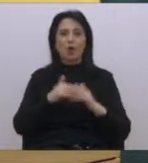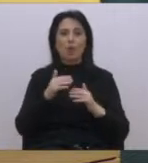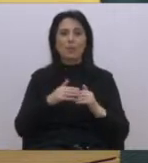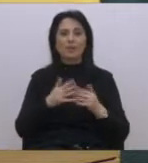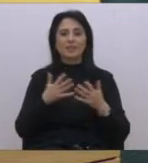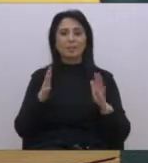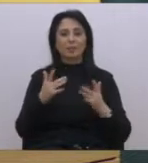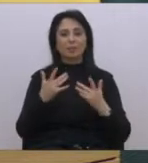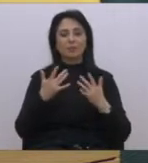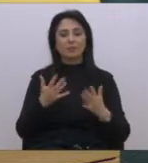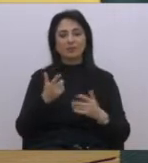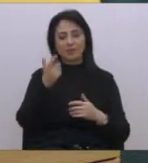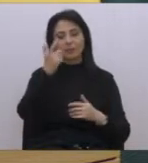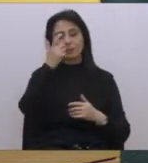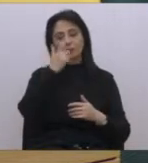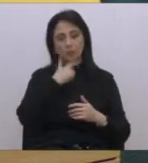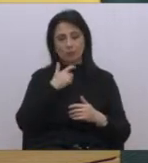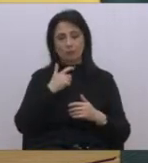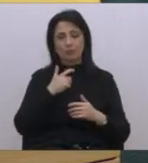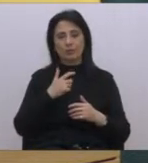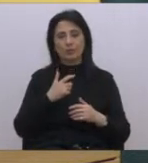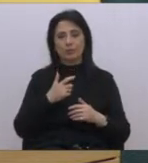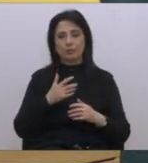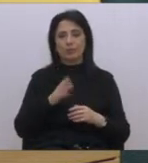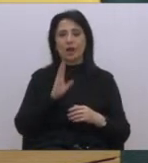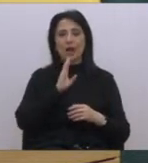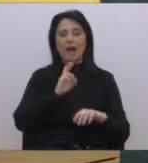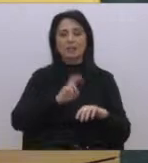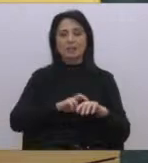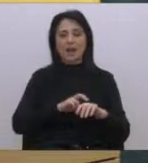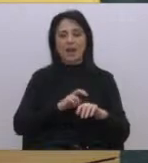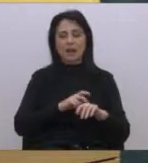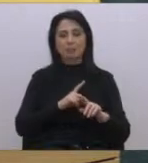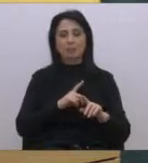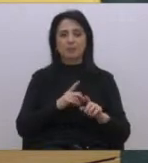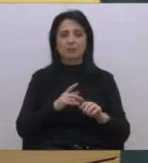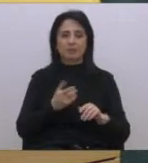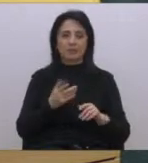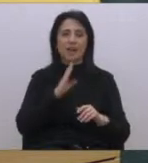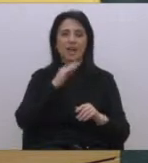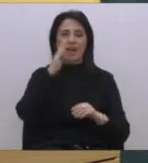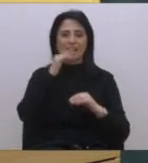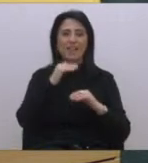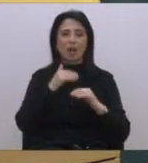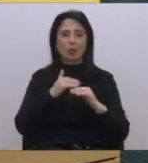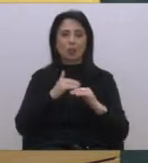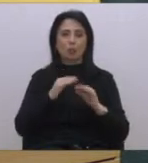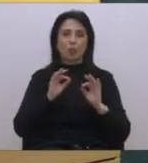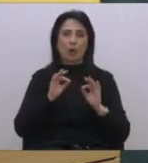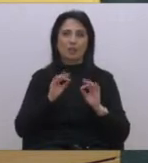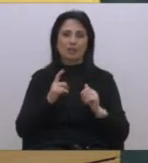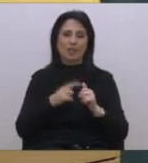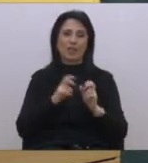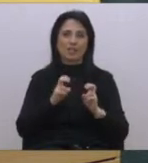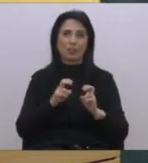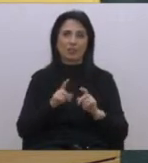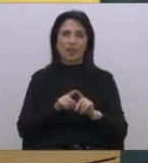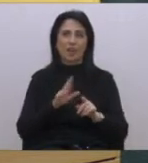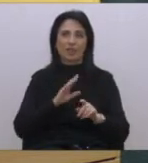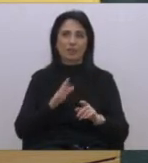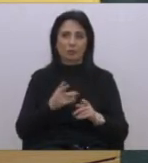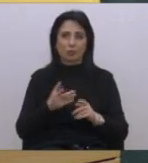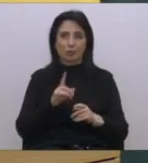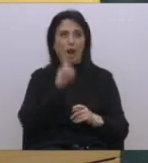მეტად მიმზიდველი ყველასთვის, ეს არ იყოს გენდერულად სენსიტიური დასახელება და ასევე არ იყოს